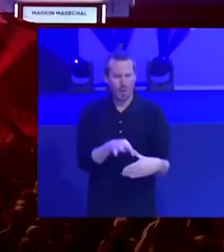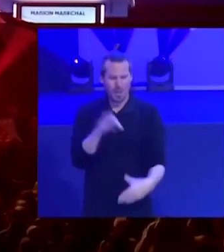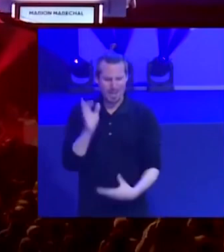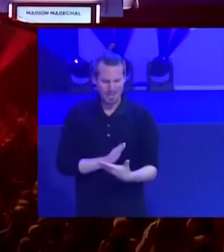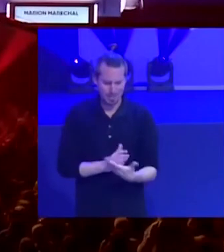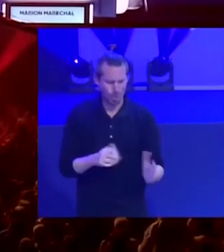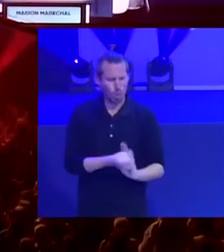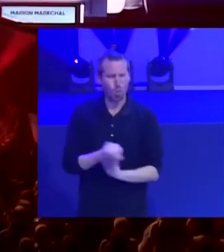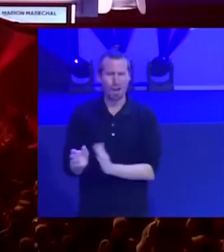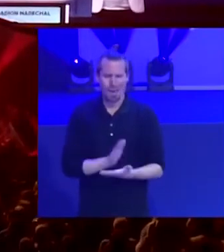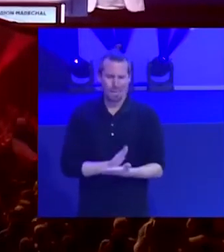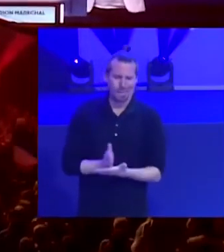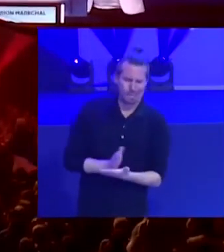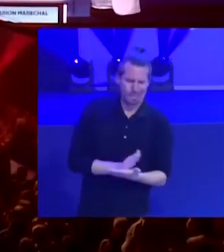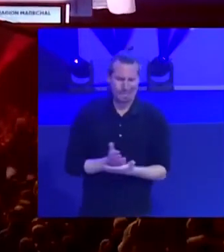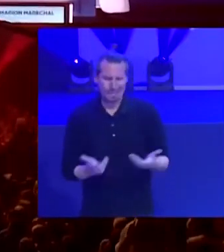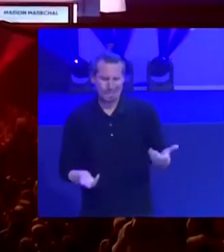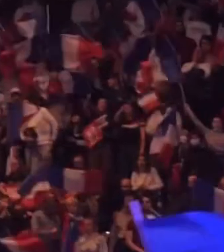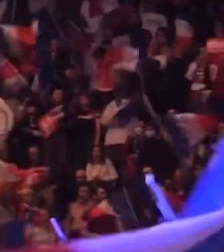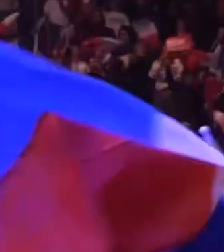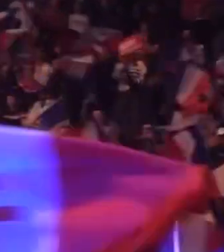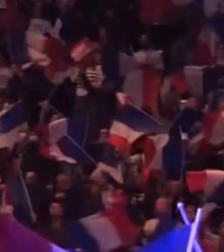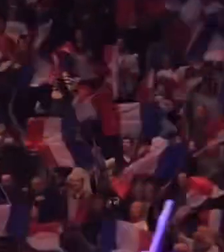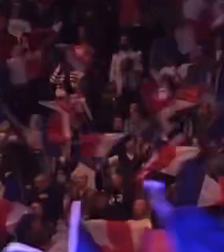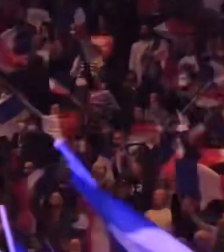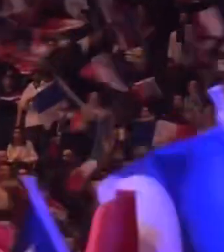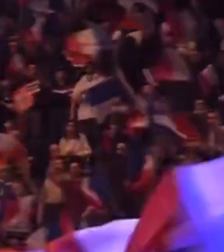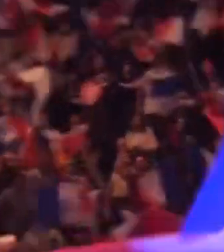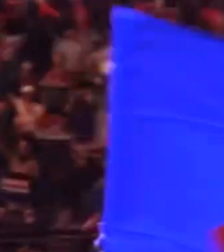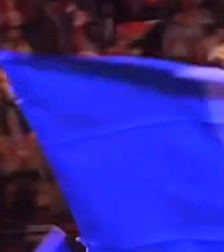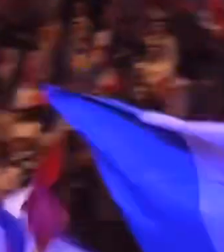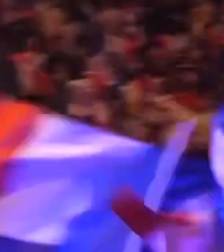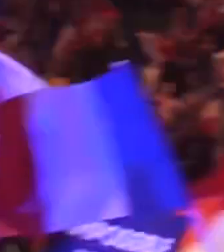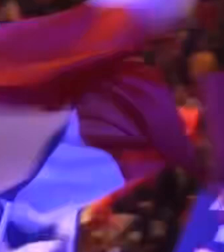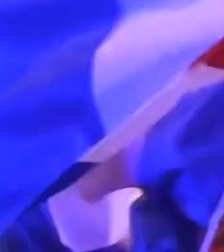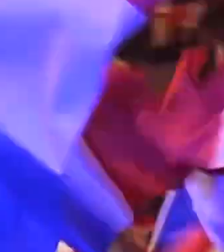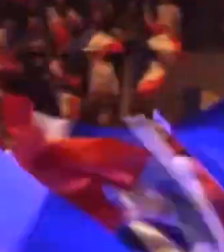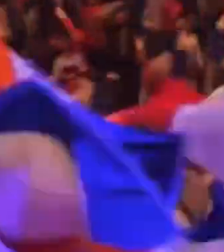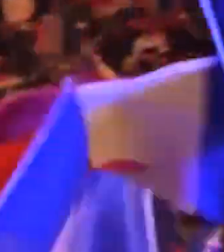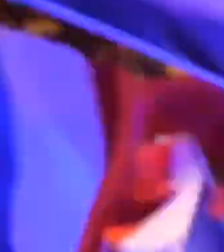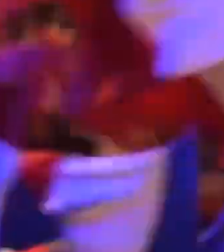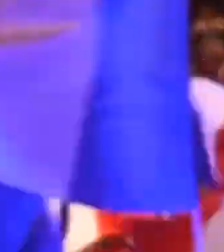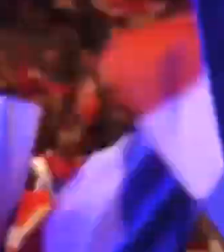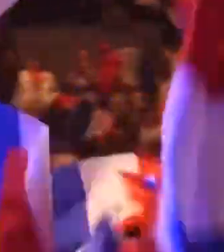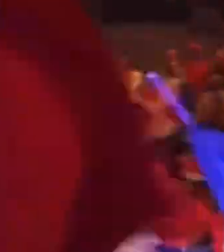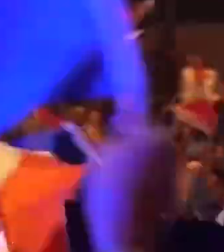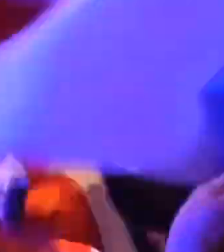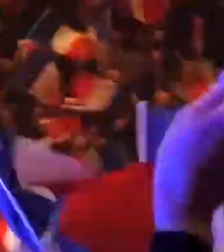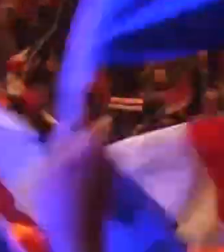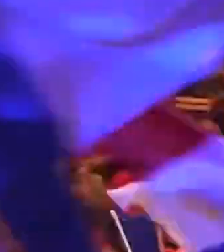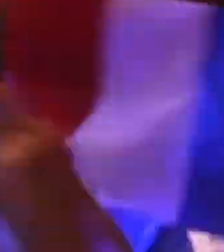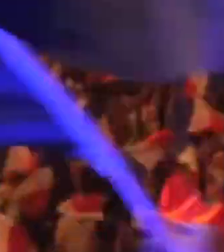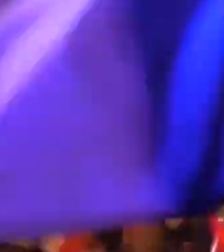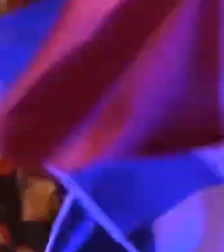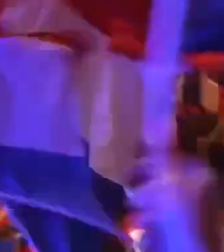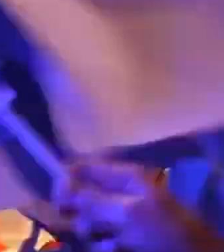la sincérité est de ce côté, rejoignez-nous. À tous ces Français qui n'y croient plus, qui pensent le combat perdu d'avance, ne